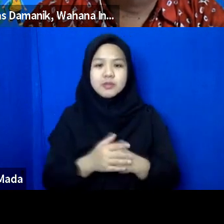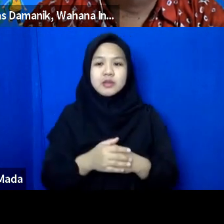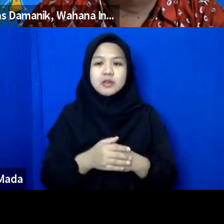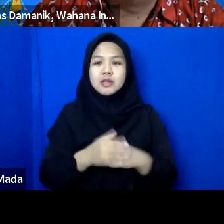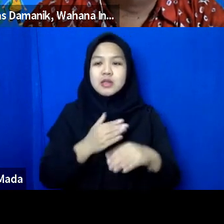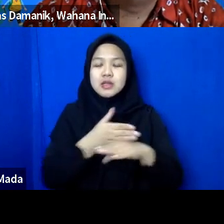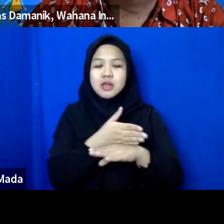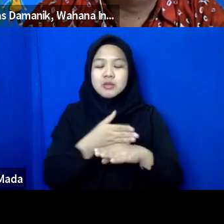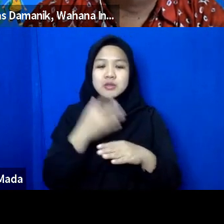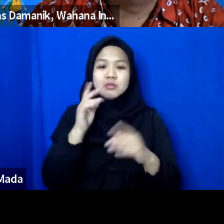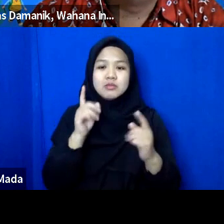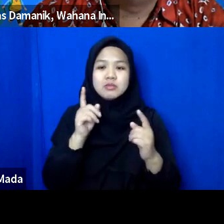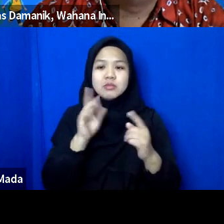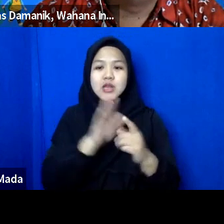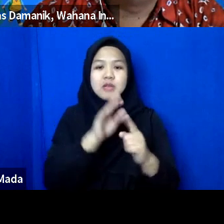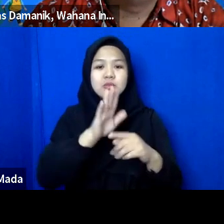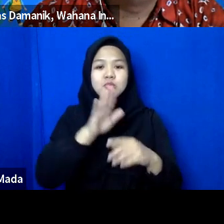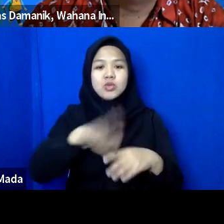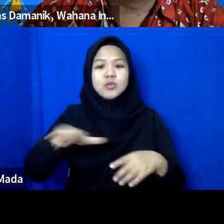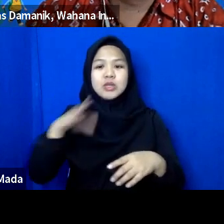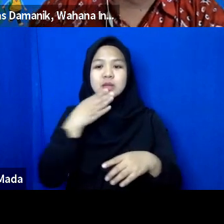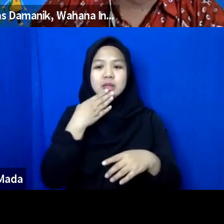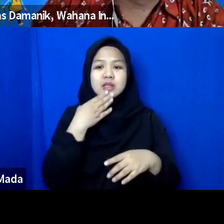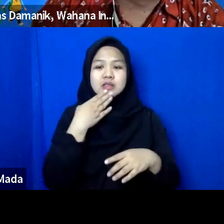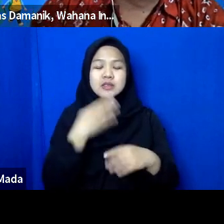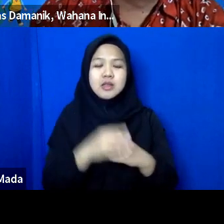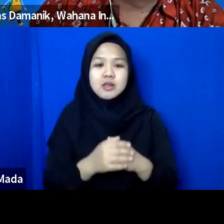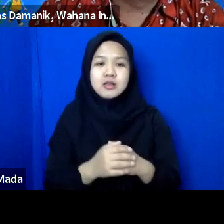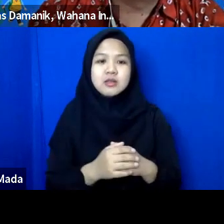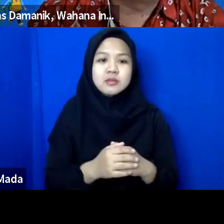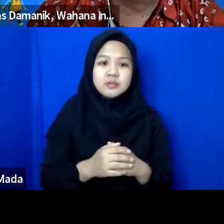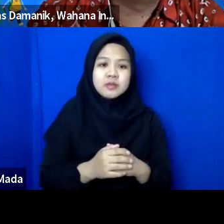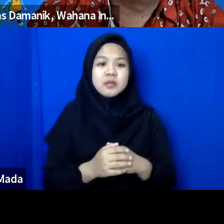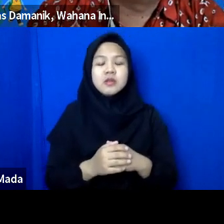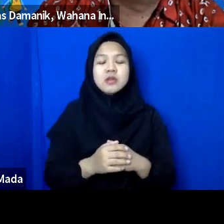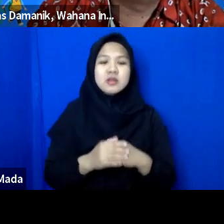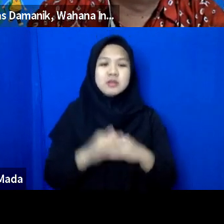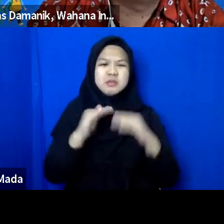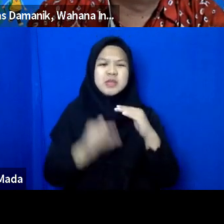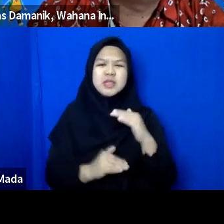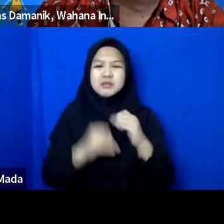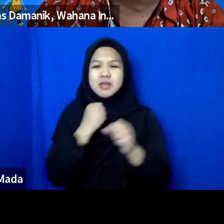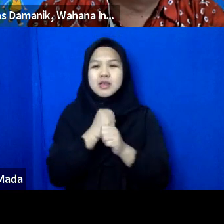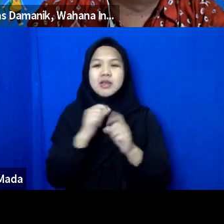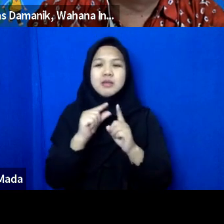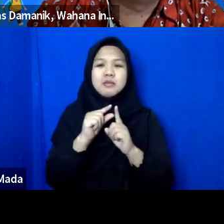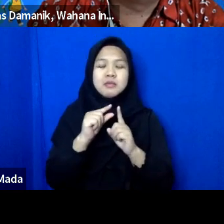menghadapi guru-guru boleh-boleh yang biasa modal minimnya GBK